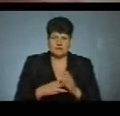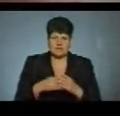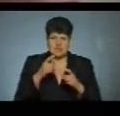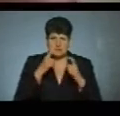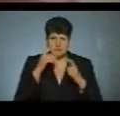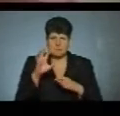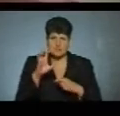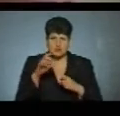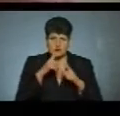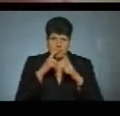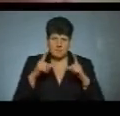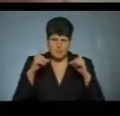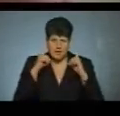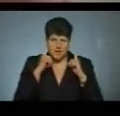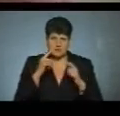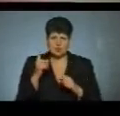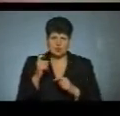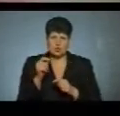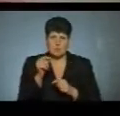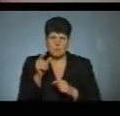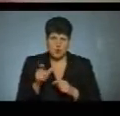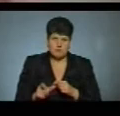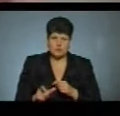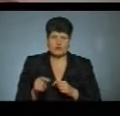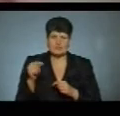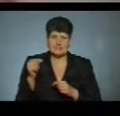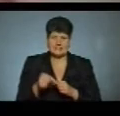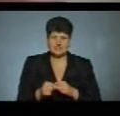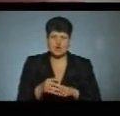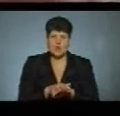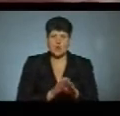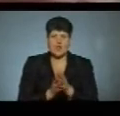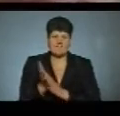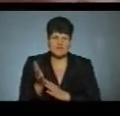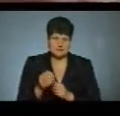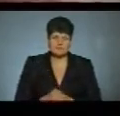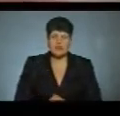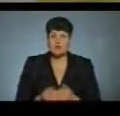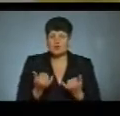500 масок, 100 пробірок, 1000 рукавиць. Сьогодні